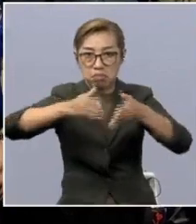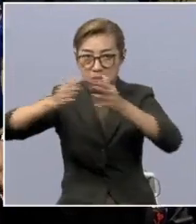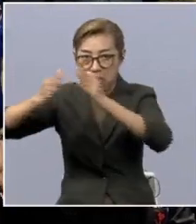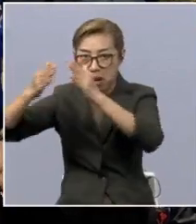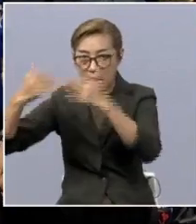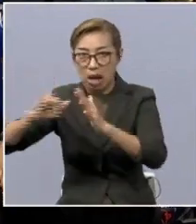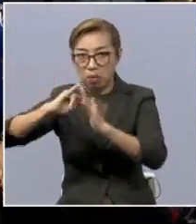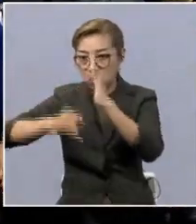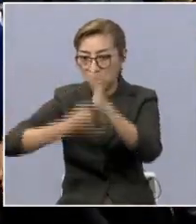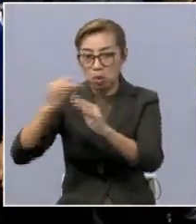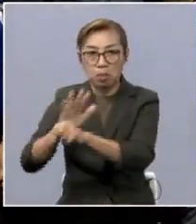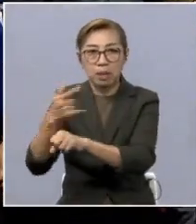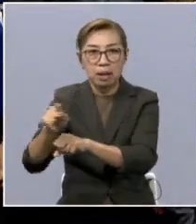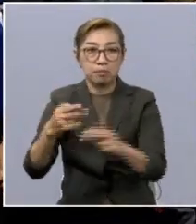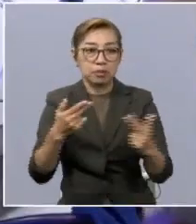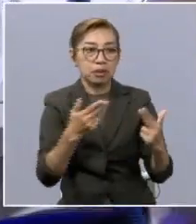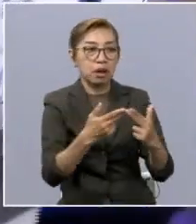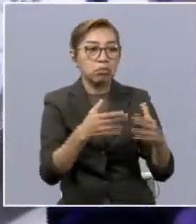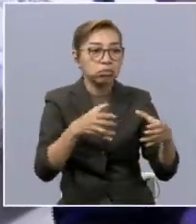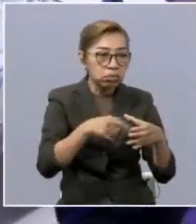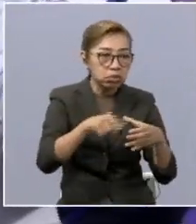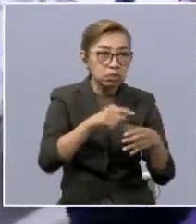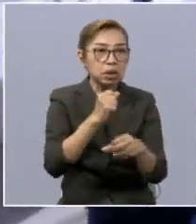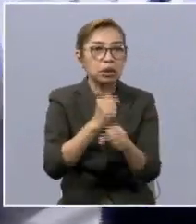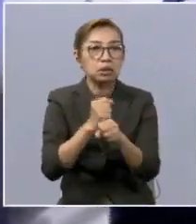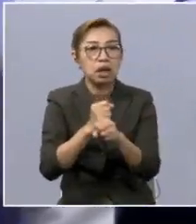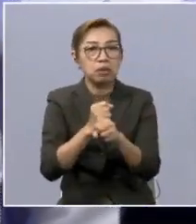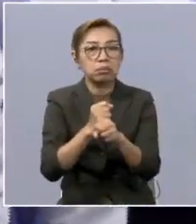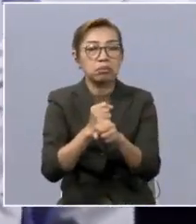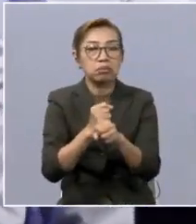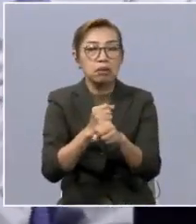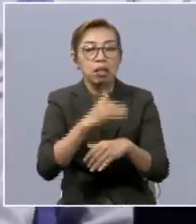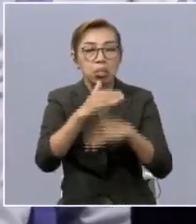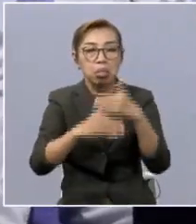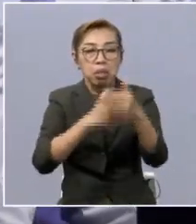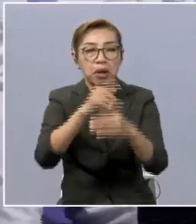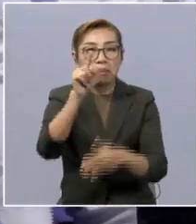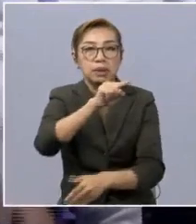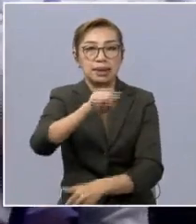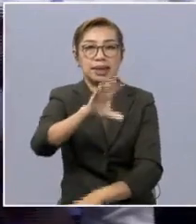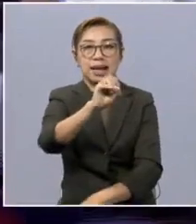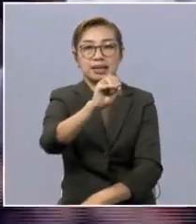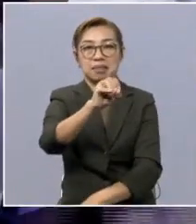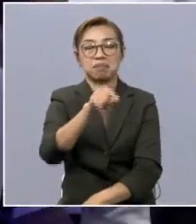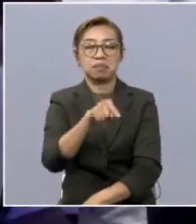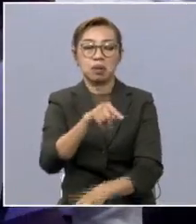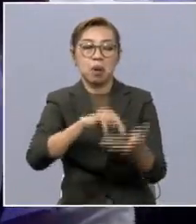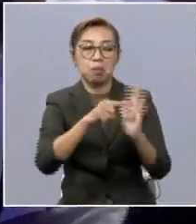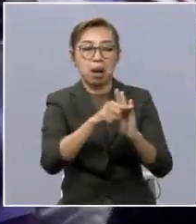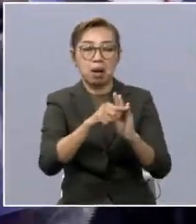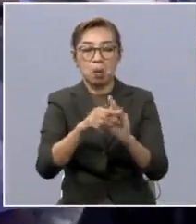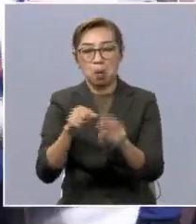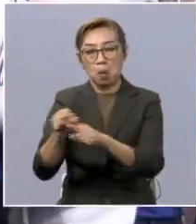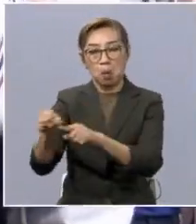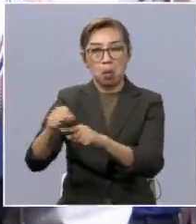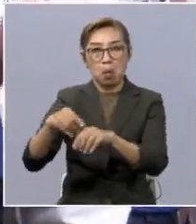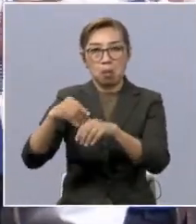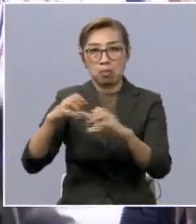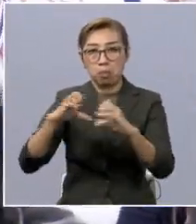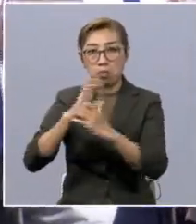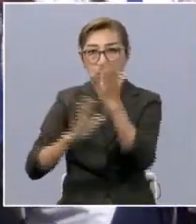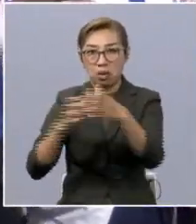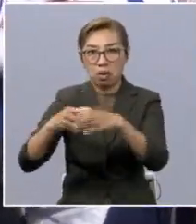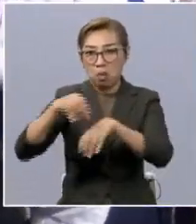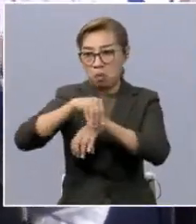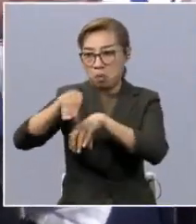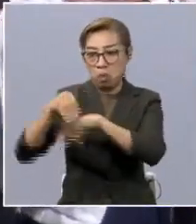ข็งเทียบกับรวมไทยสร้างชาติทำได้แค่50กว่าเปอร์เซ็นต์สะท้อนว่าทีมงานสู้ภูมิใจไทยไม่ได้ขณะที่เพื่อไทยประกา